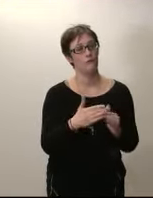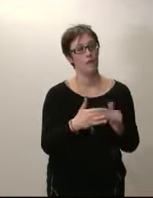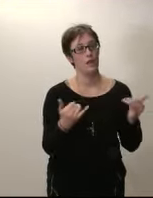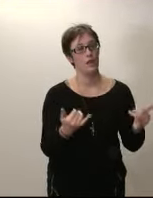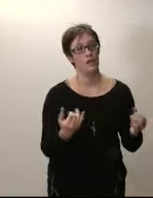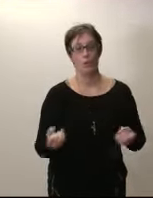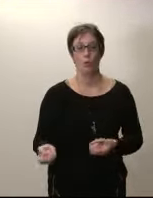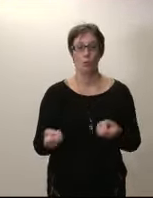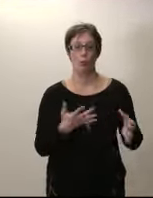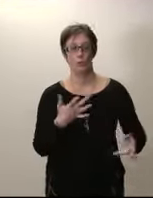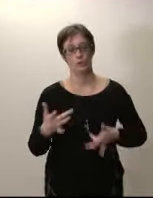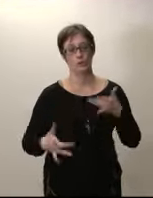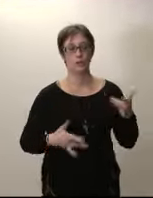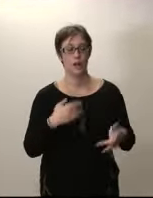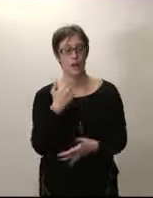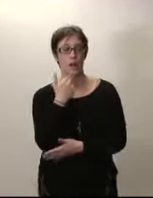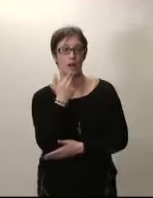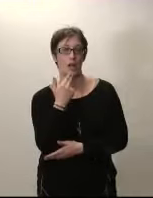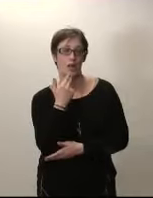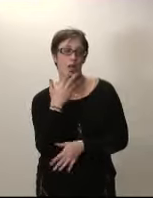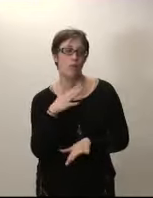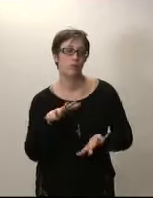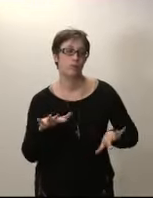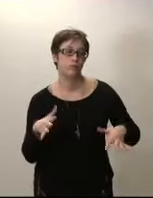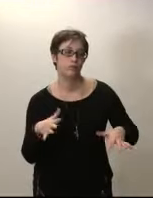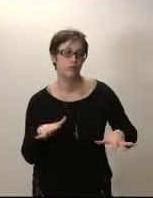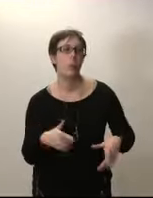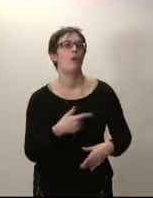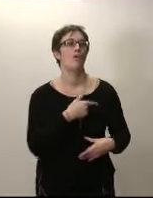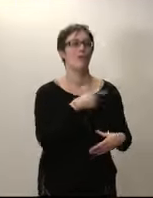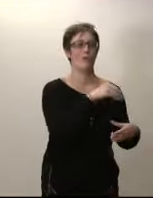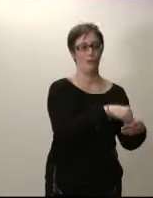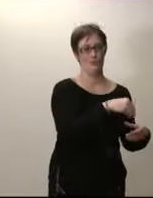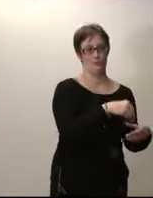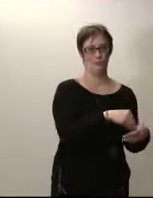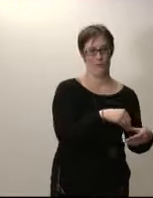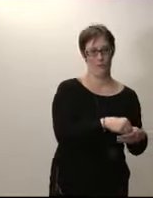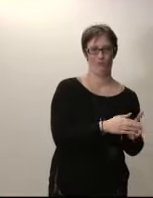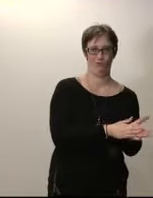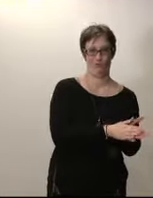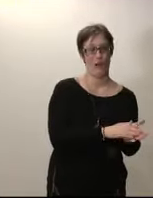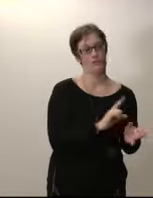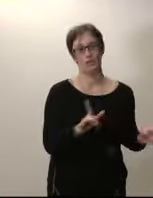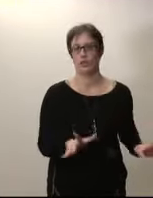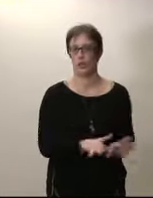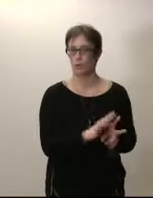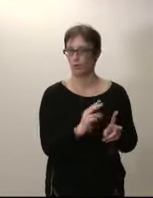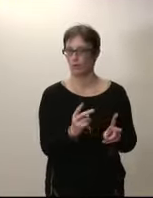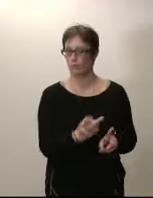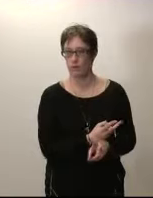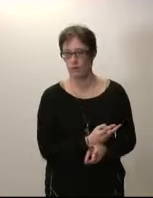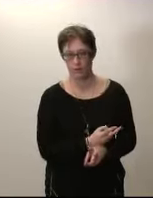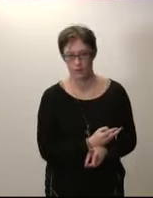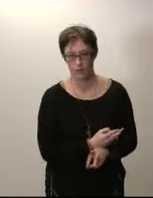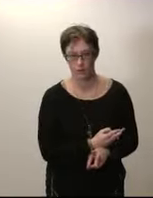économies. Ça serait, je trouve, nous donner une très mauvaise image. Mais je vais être très simple, monsieur Nolaire. Je vais vous expliquer une chose